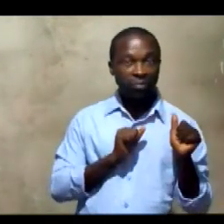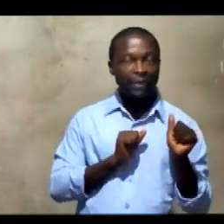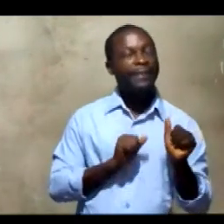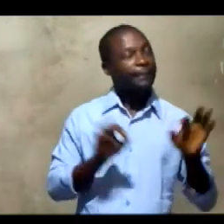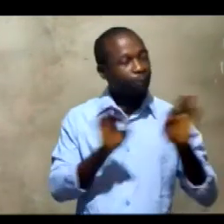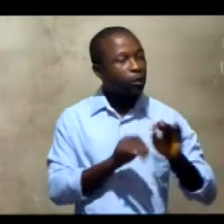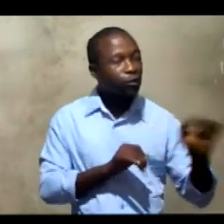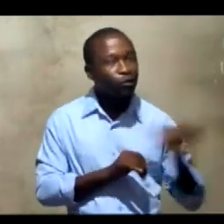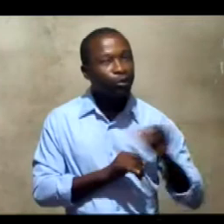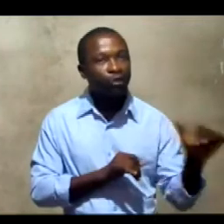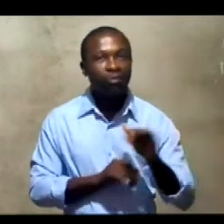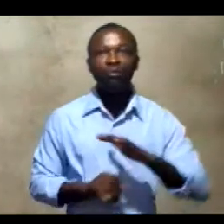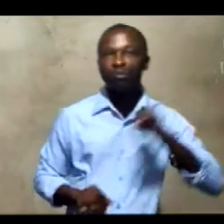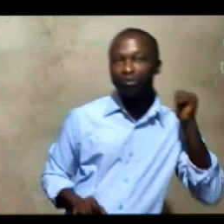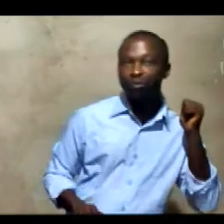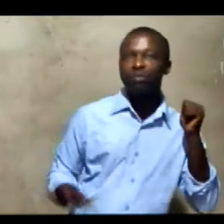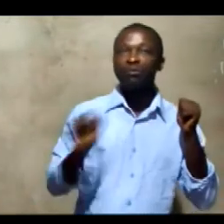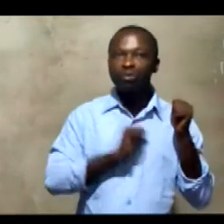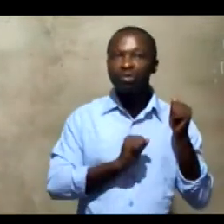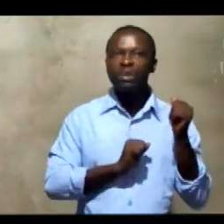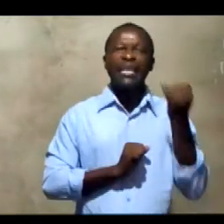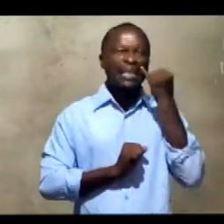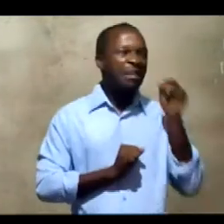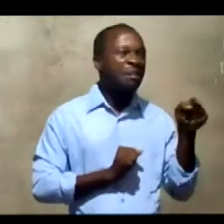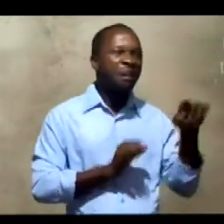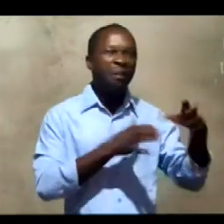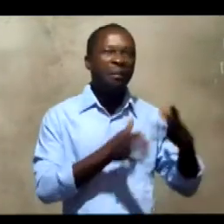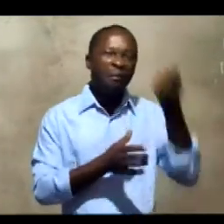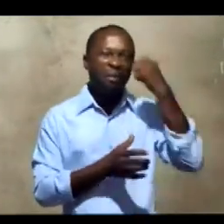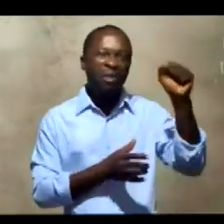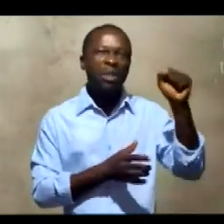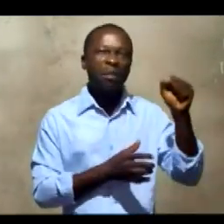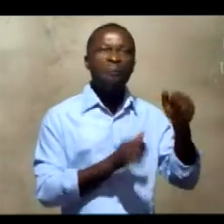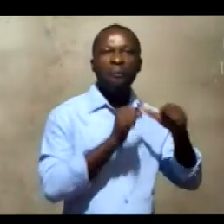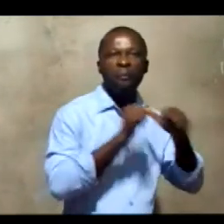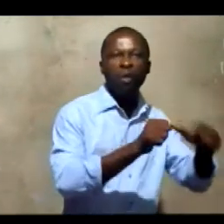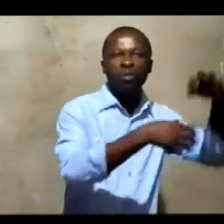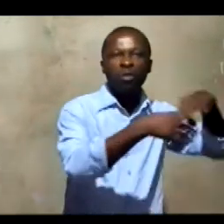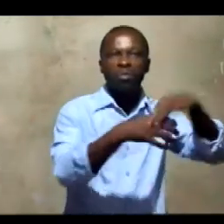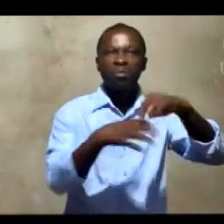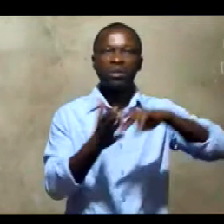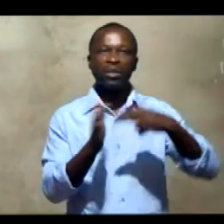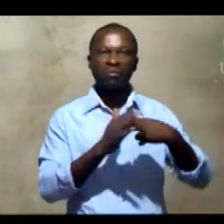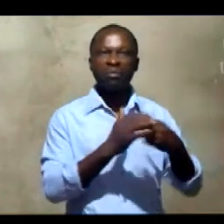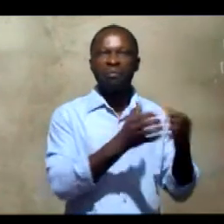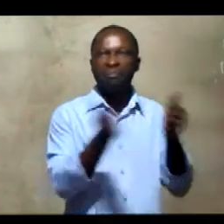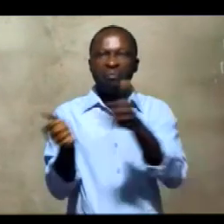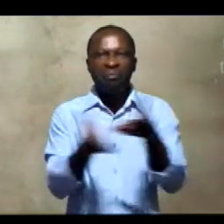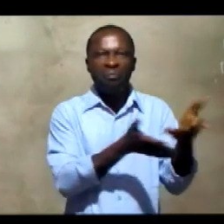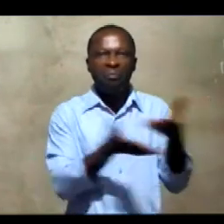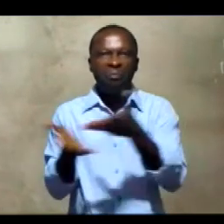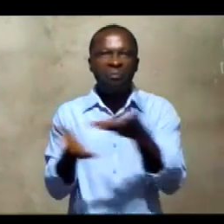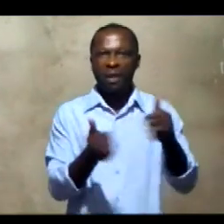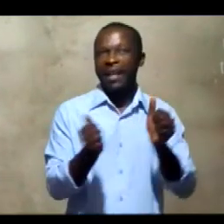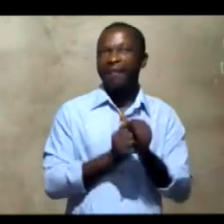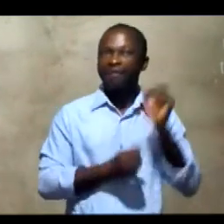faire tenir ces élections. Absent des élections locales, le MRC annonce poursuivre la bataille politique. Le